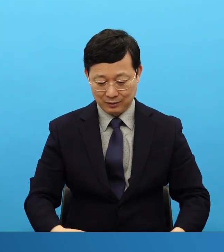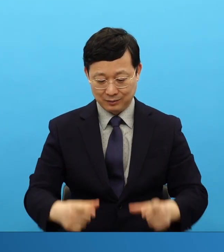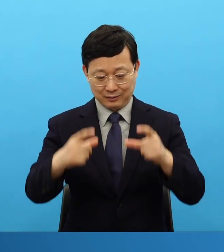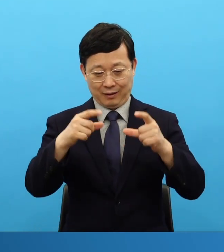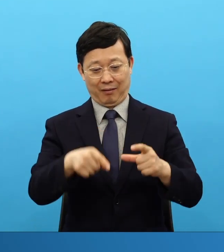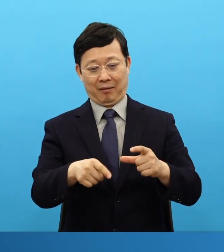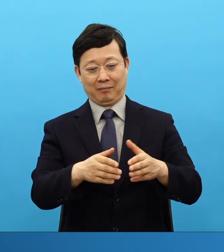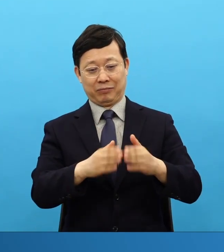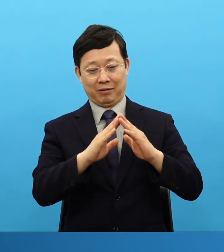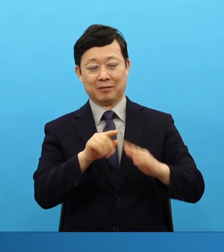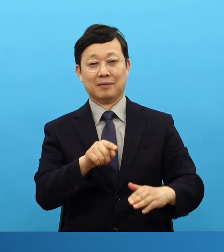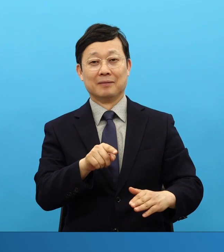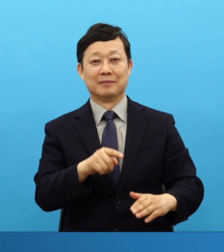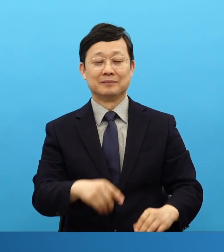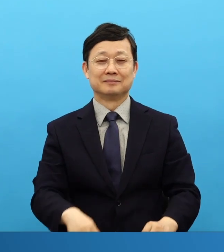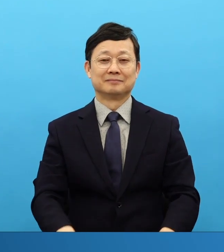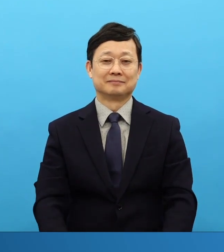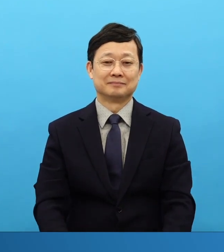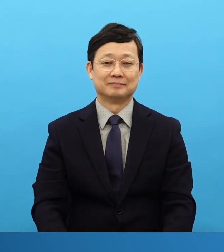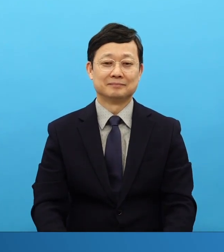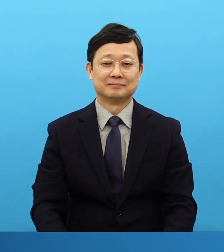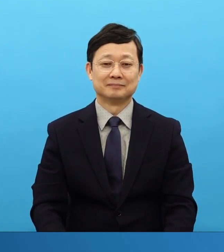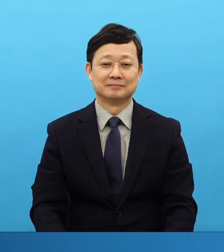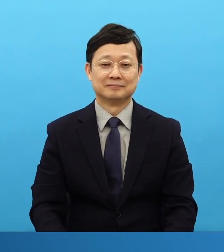That is the absolute partisan. 하나님이